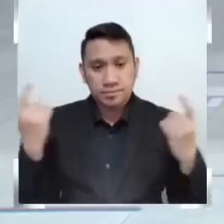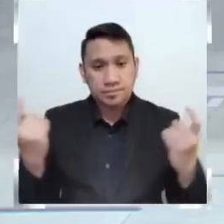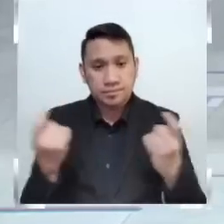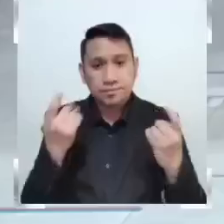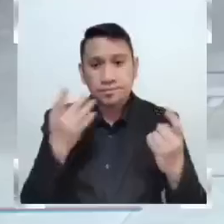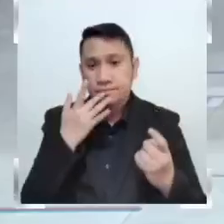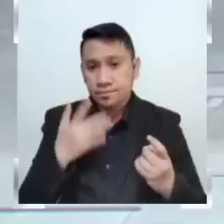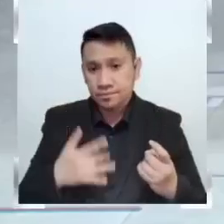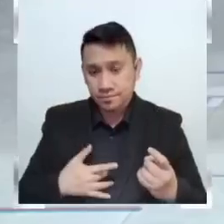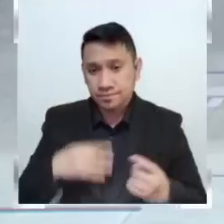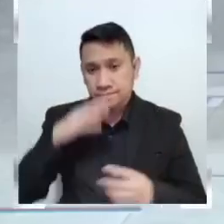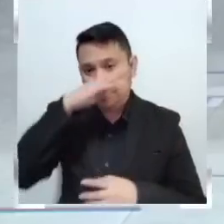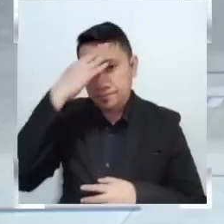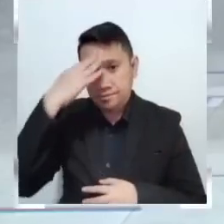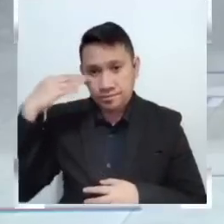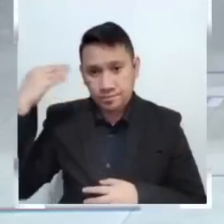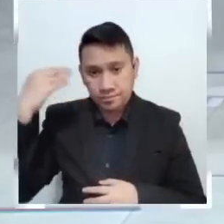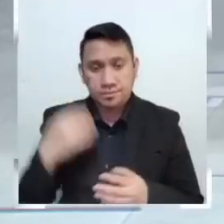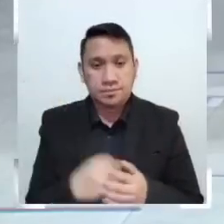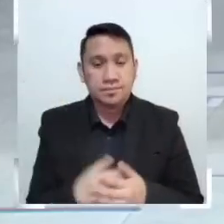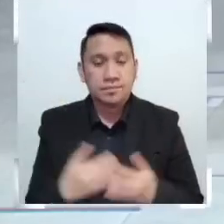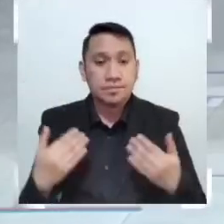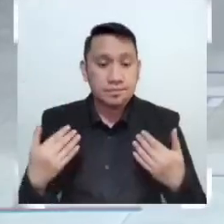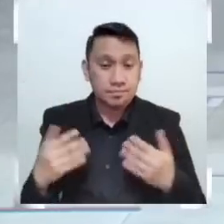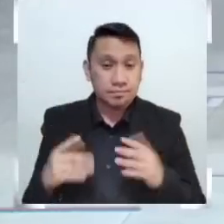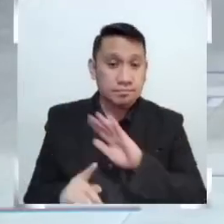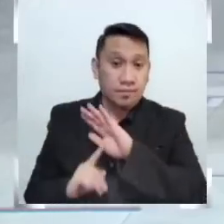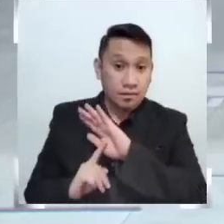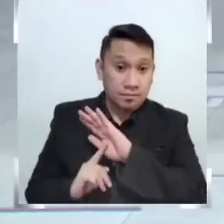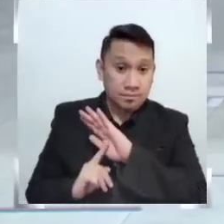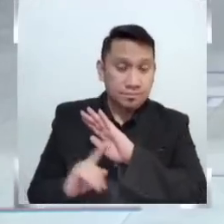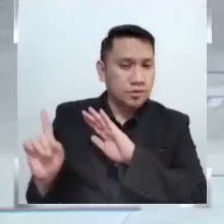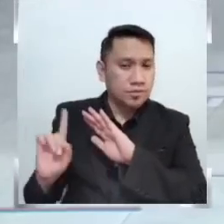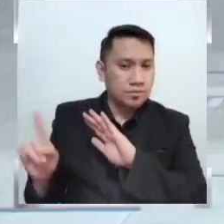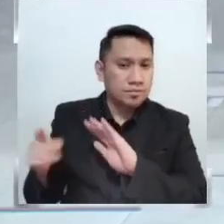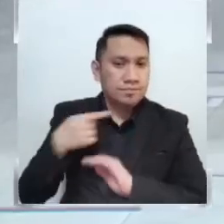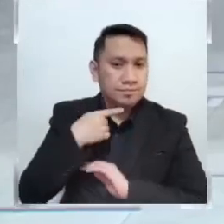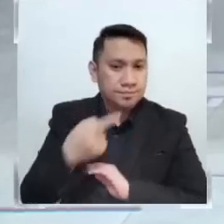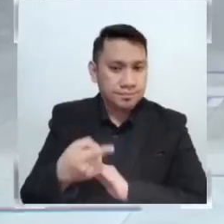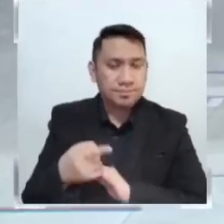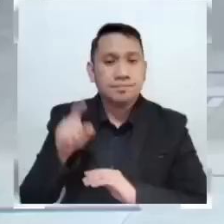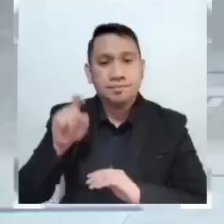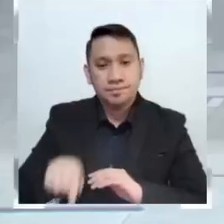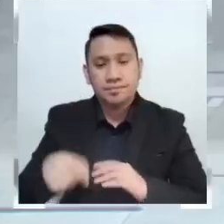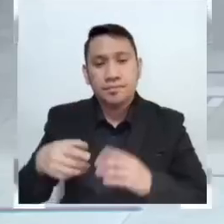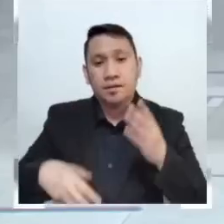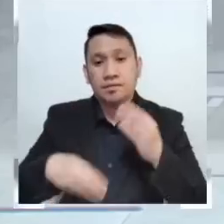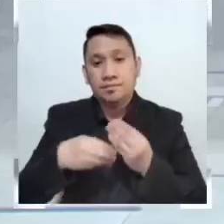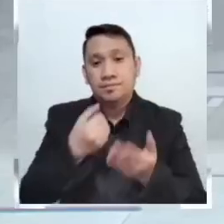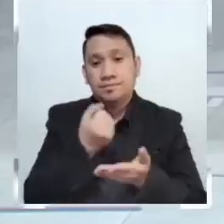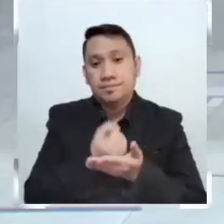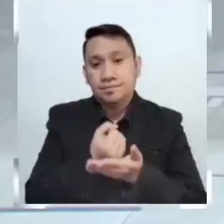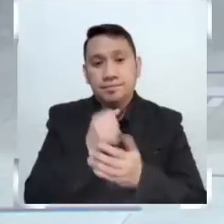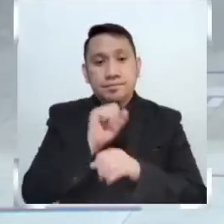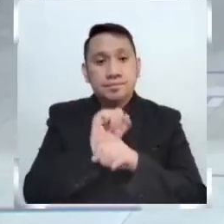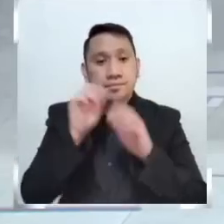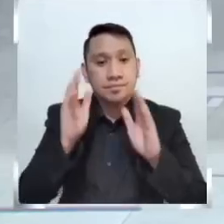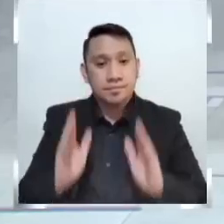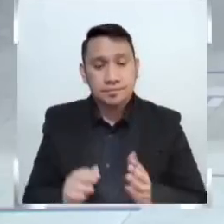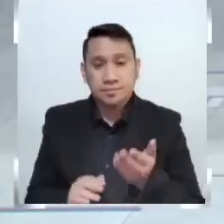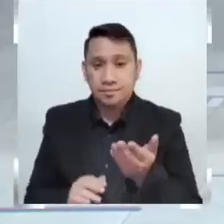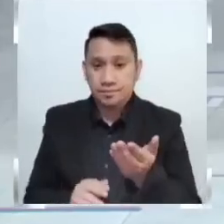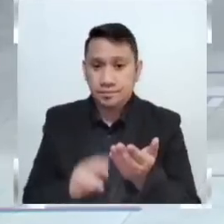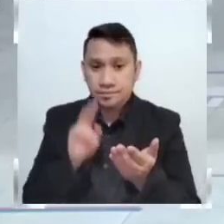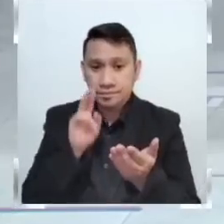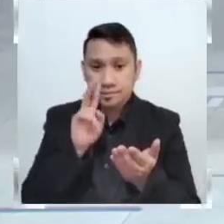sigaw naman ng mga nagsagawa ng kilos protesta, umento sa sahod na mamanggagawa. Saksi, sina Raffy Tima